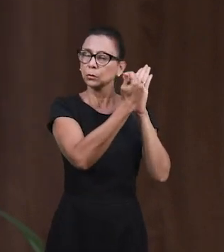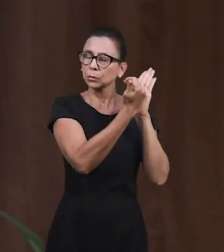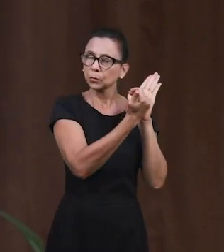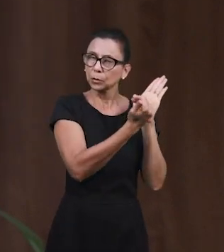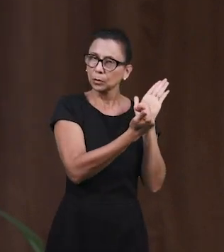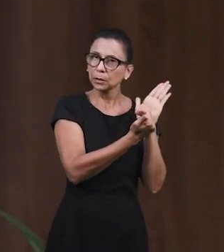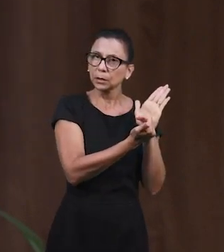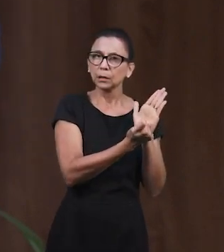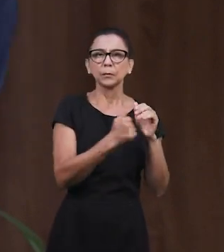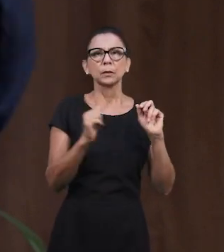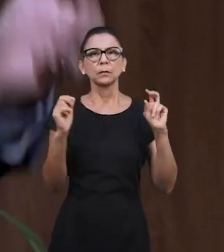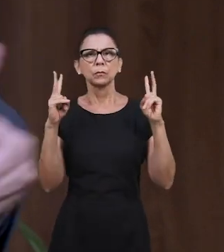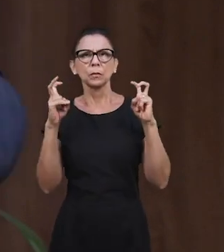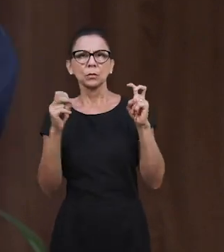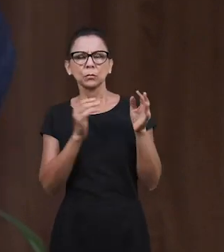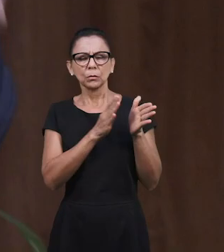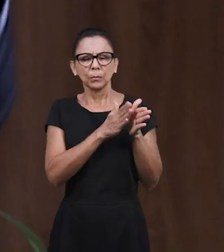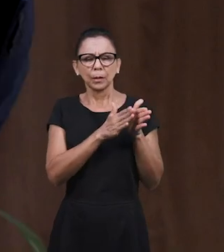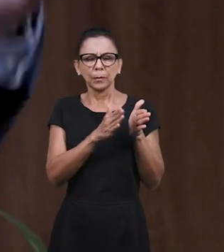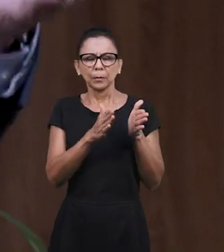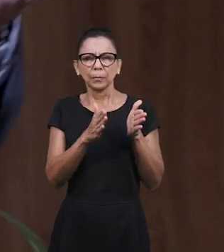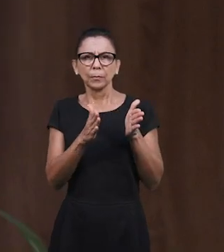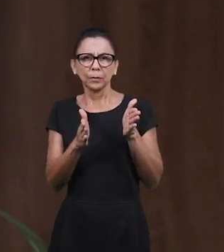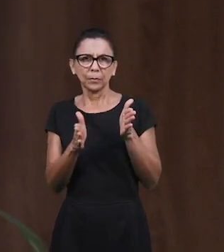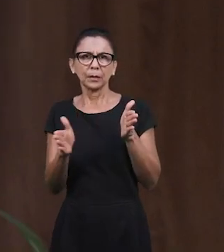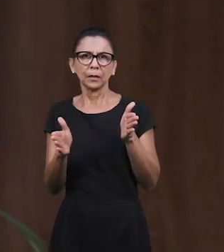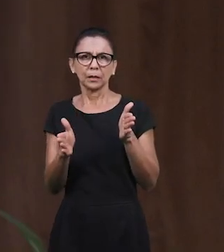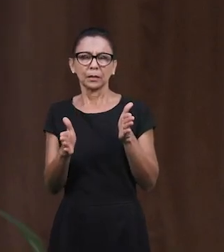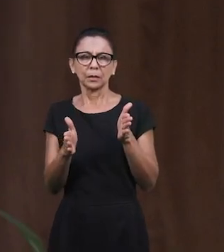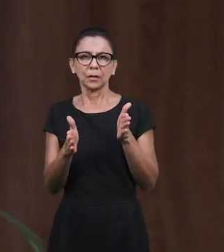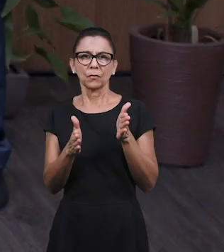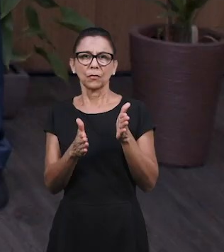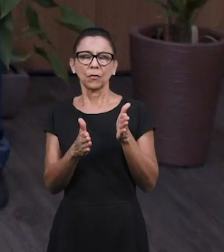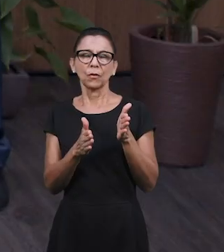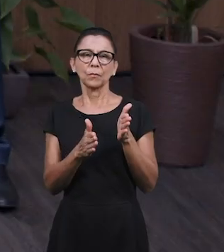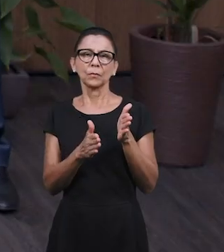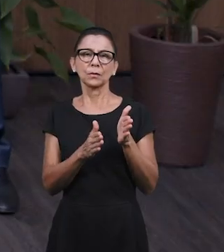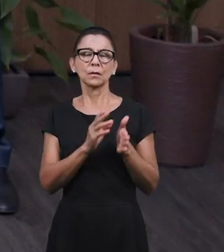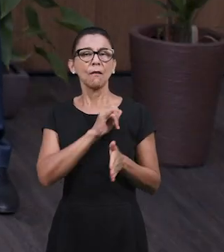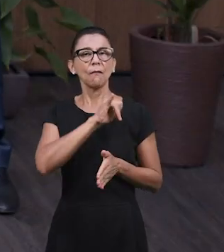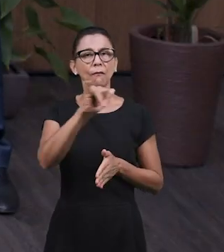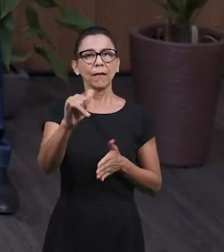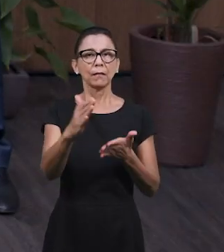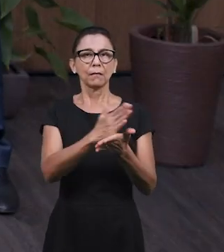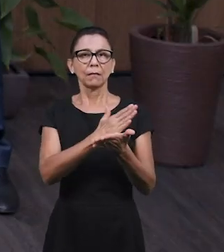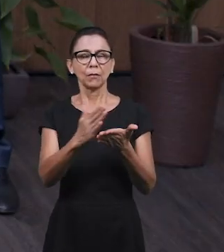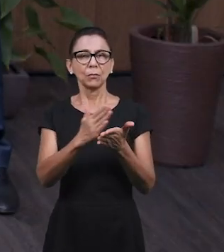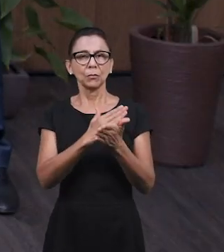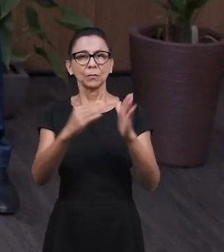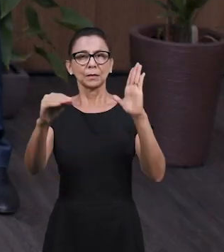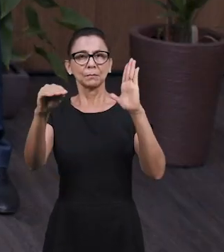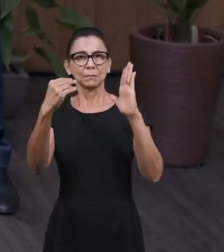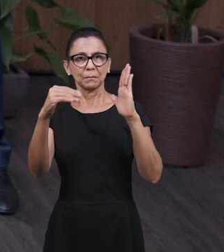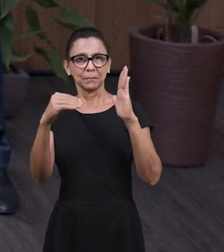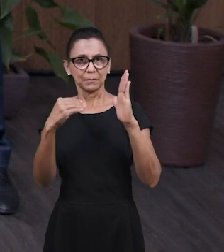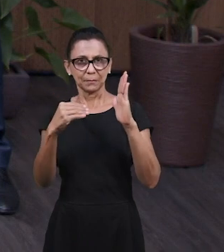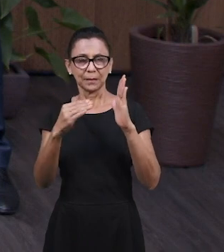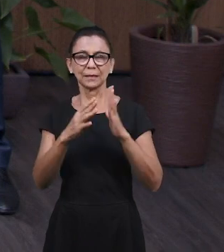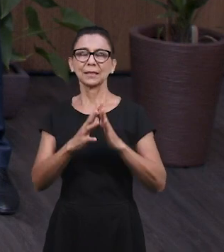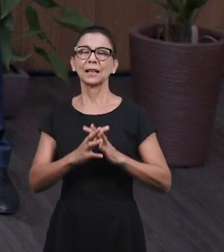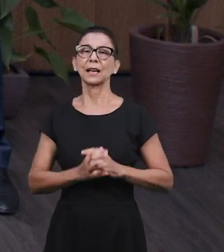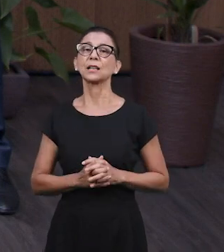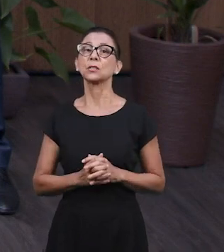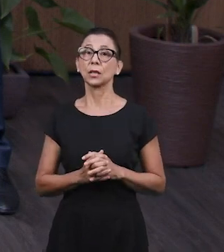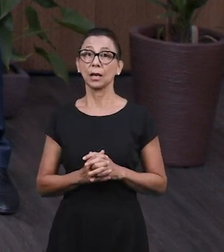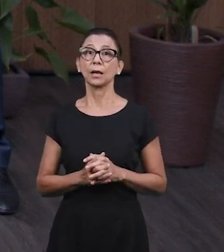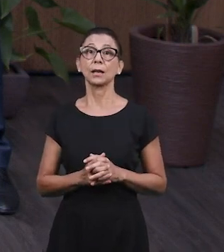est inclus dans la programmation. Au fur et à mesure qu'on va exposer le sujet, on va citer quelques messages. Ces messages font